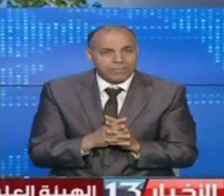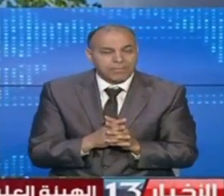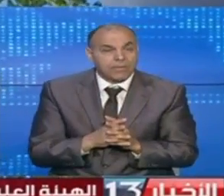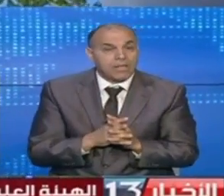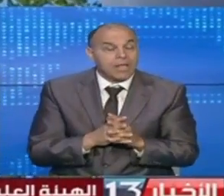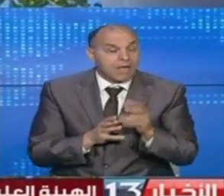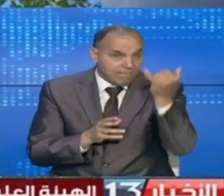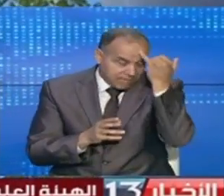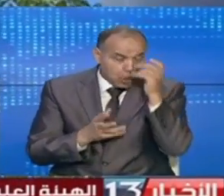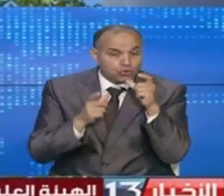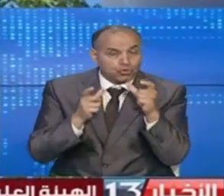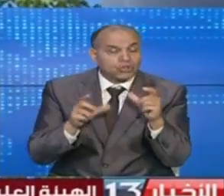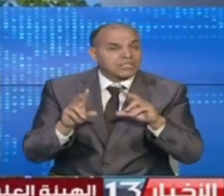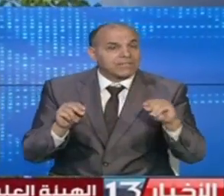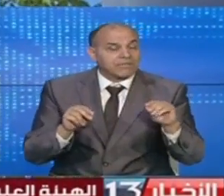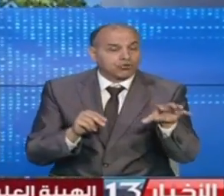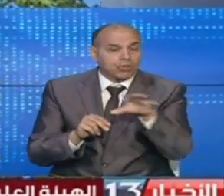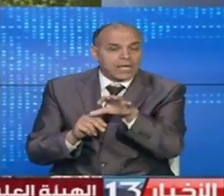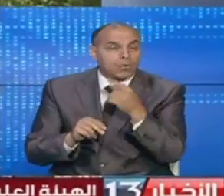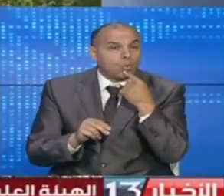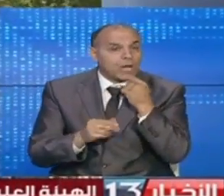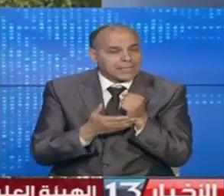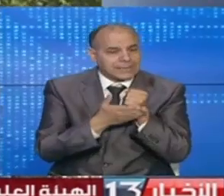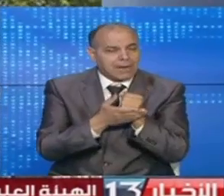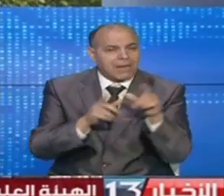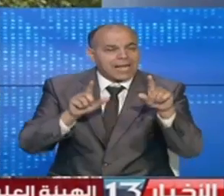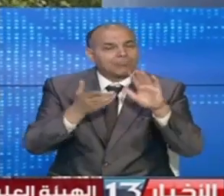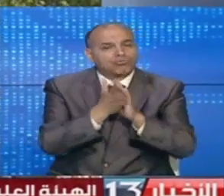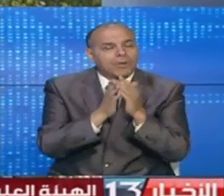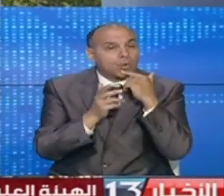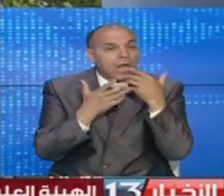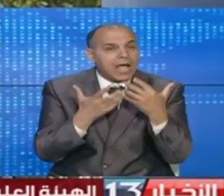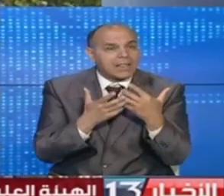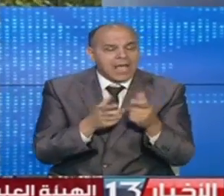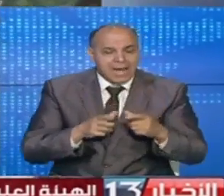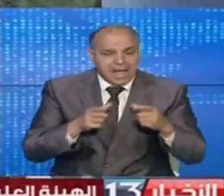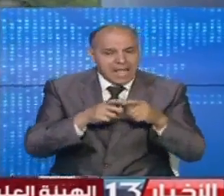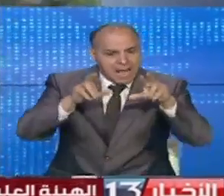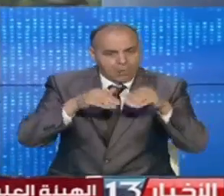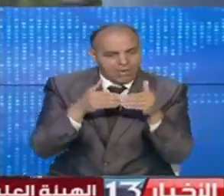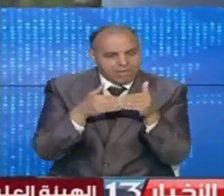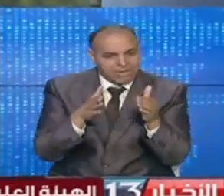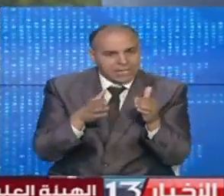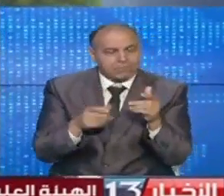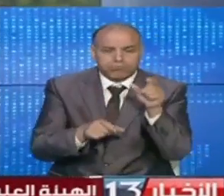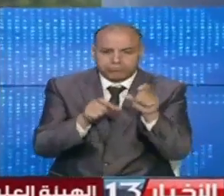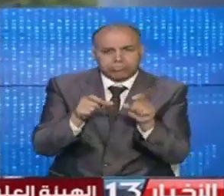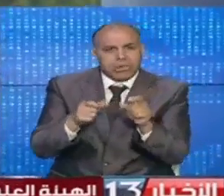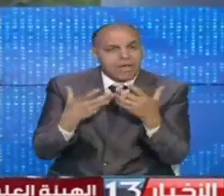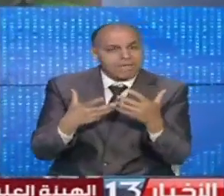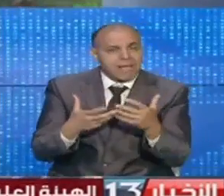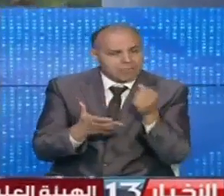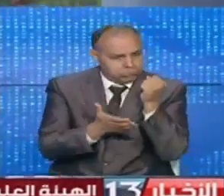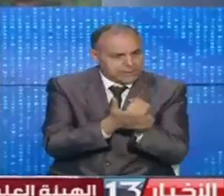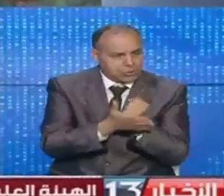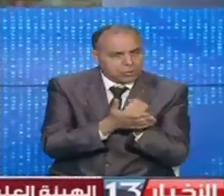إطار مبدأ تكافؤ الفرص بين الجهات وحرصا على دعم الإعلام الجمعياتي، تعتزم الهيئة إعادة فتح باب الترشحات للحصول على